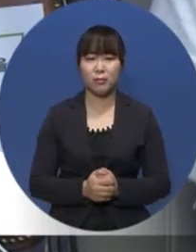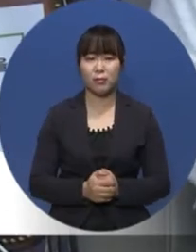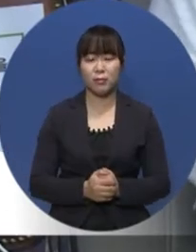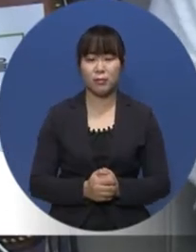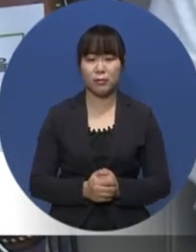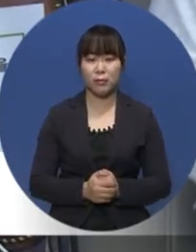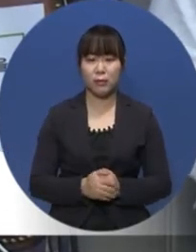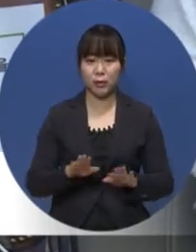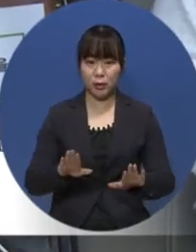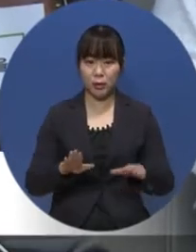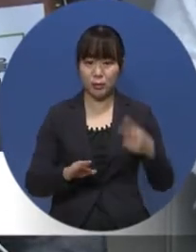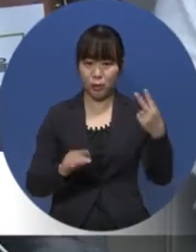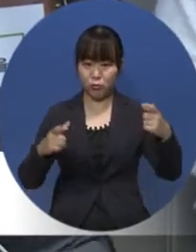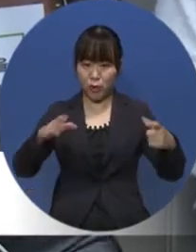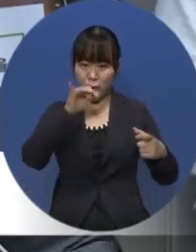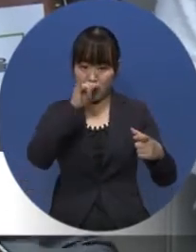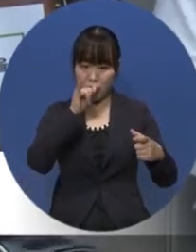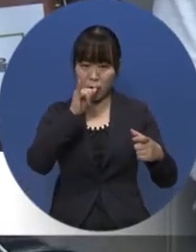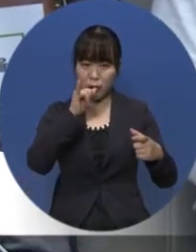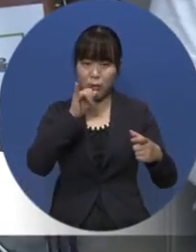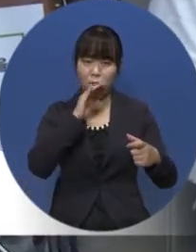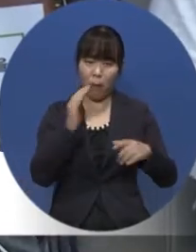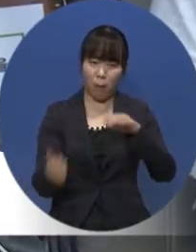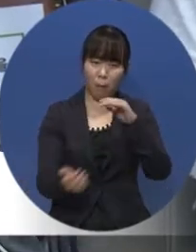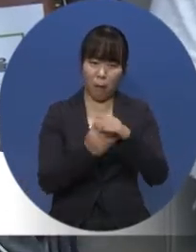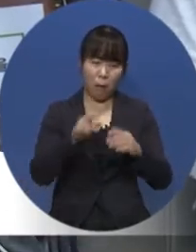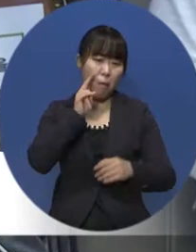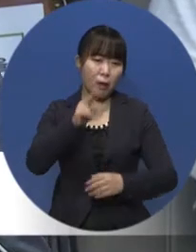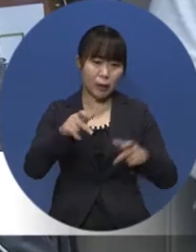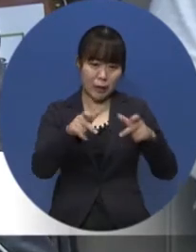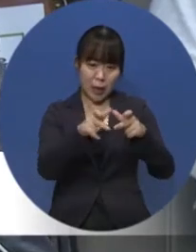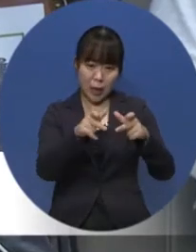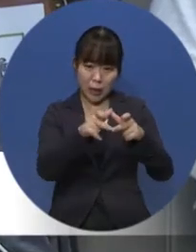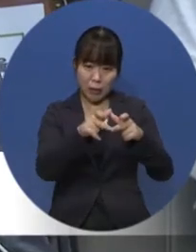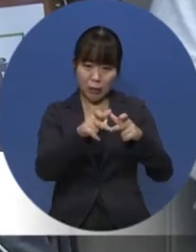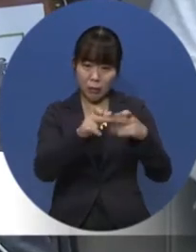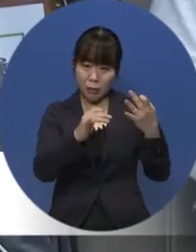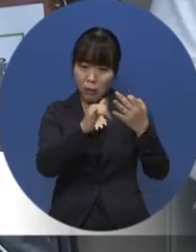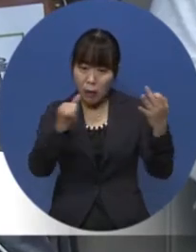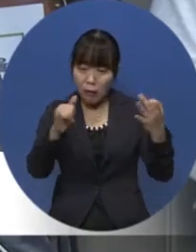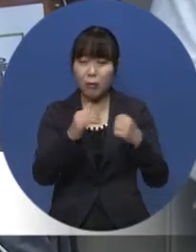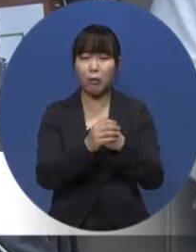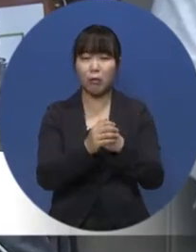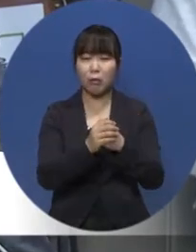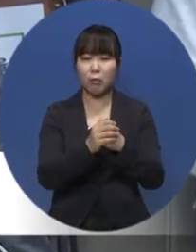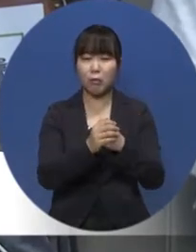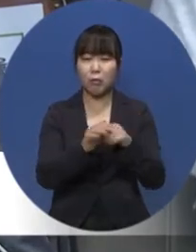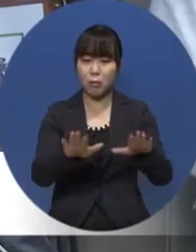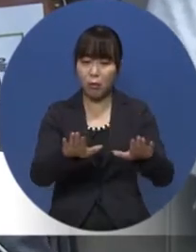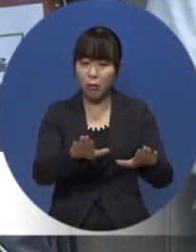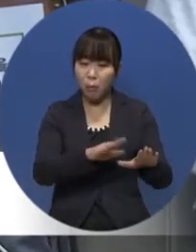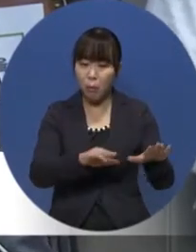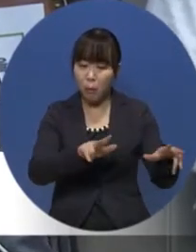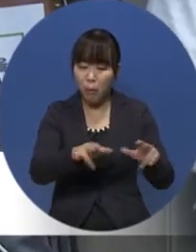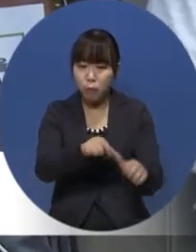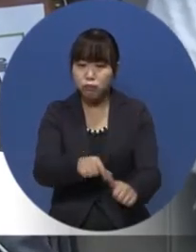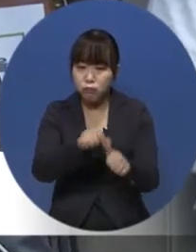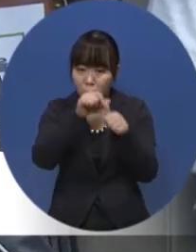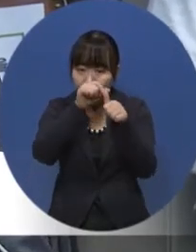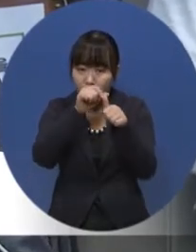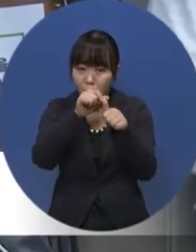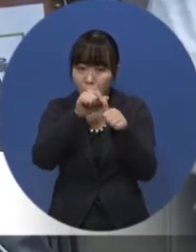이 구간에 있는 최중증 장애인분들 14명 발전된 고민이지만 그분들을 당장